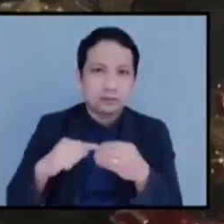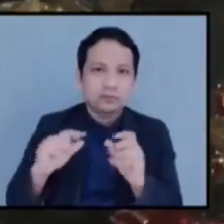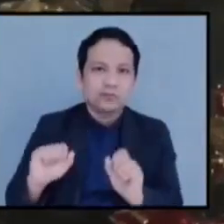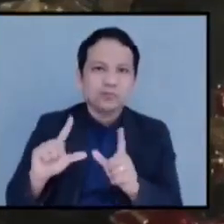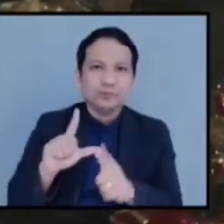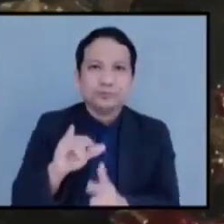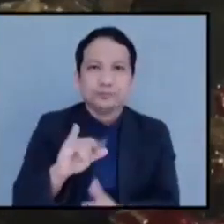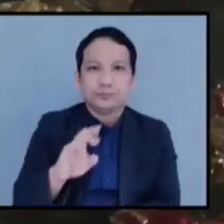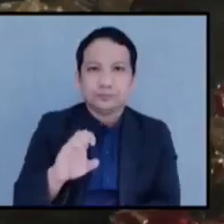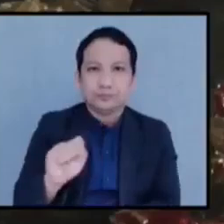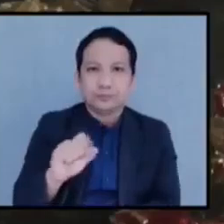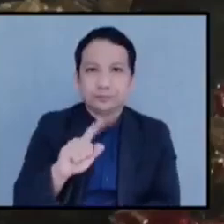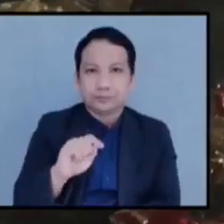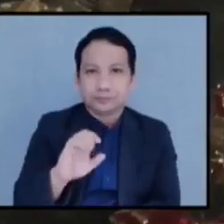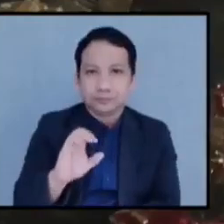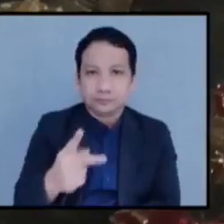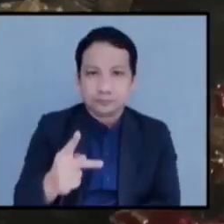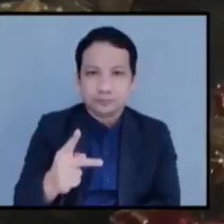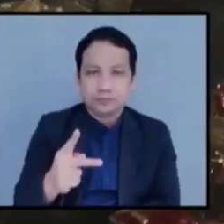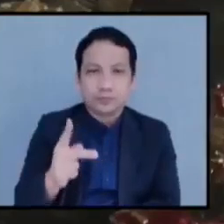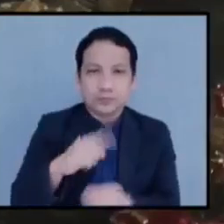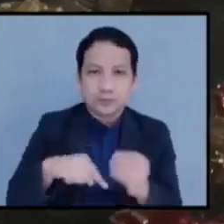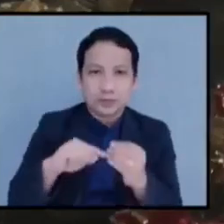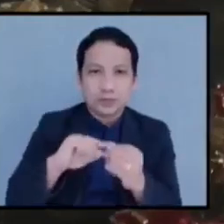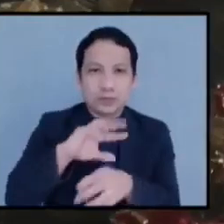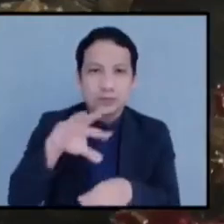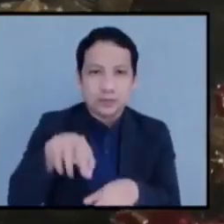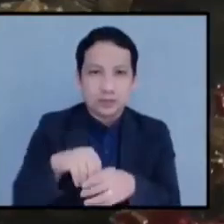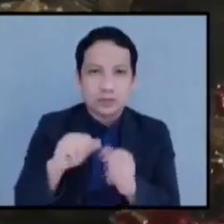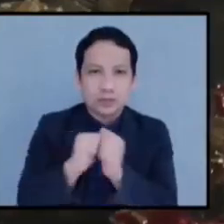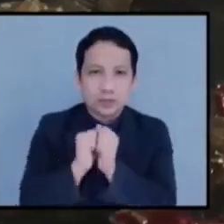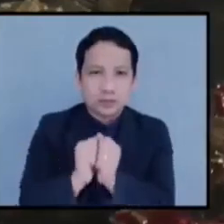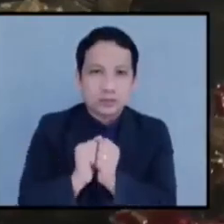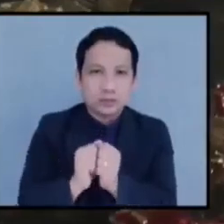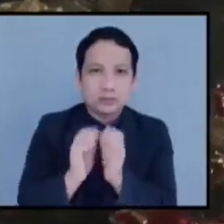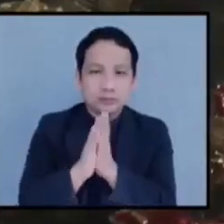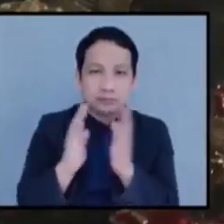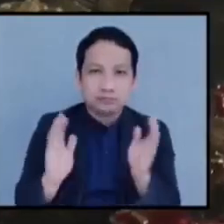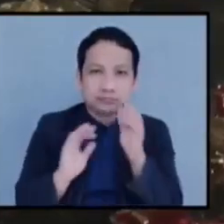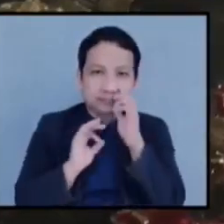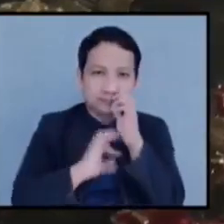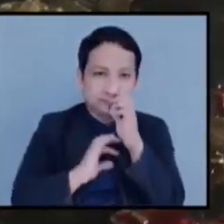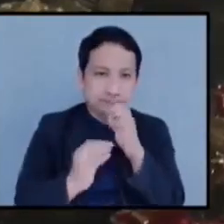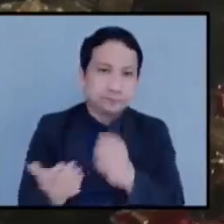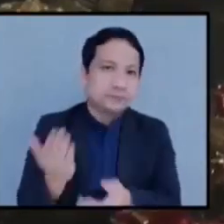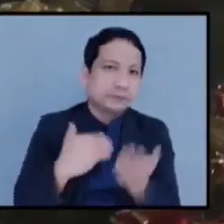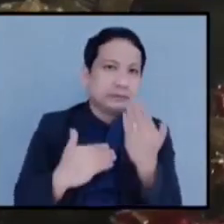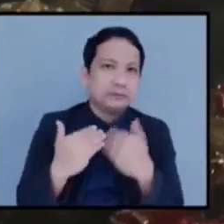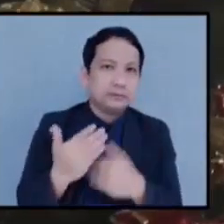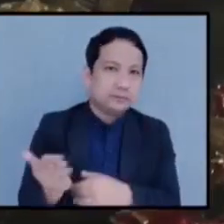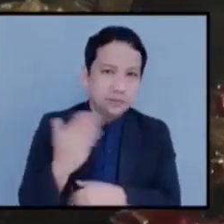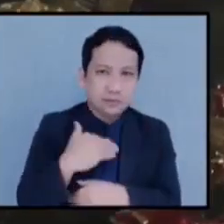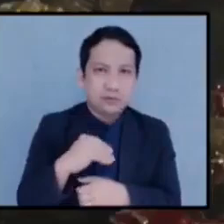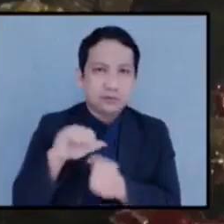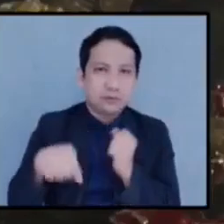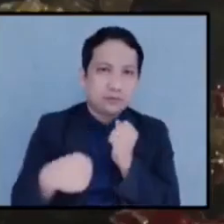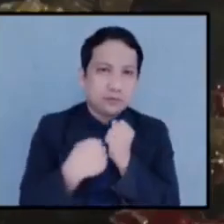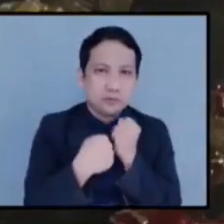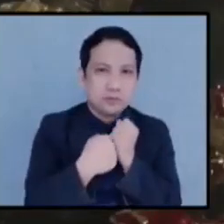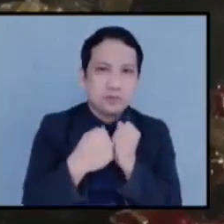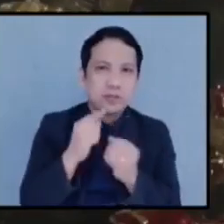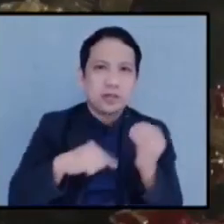na ito ay pagsama para lalong bigyan sila ng malaking kita. So, inanyayahan po lahat para suportahan po natin ang